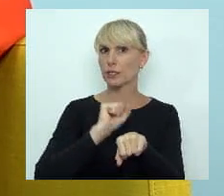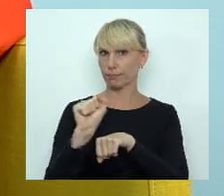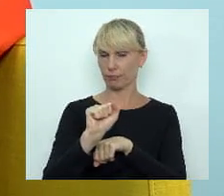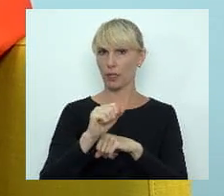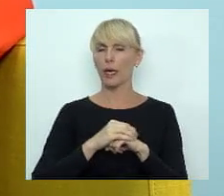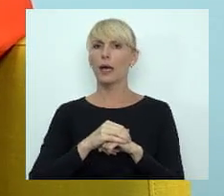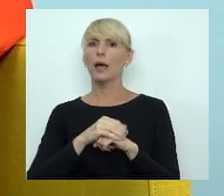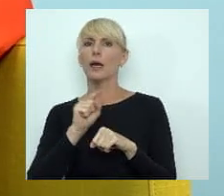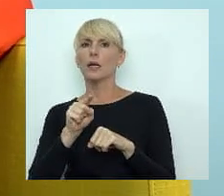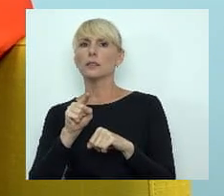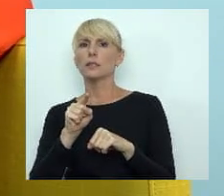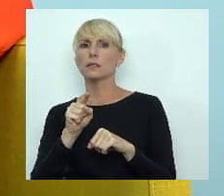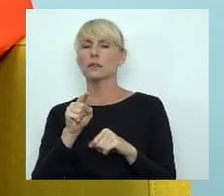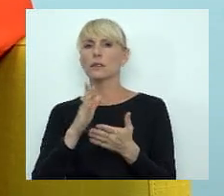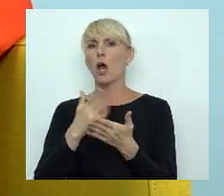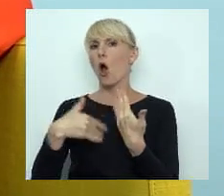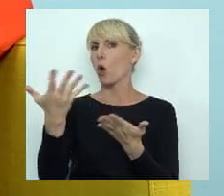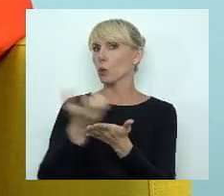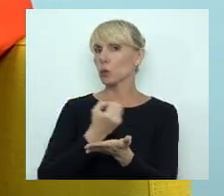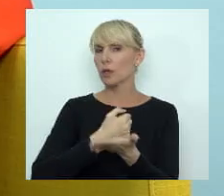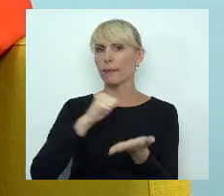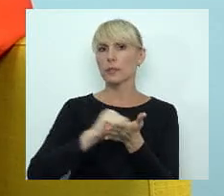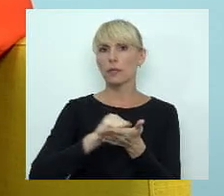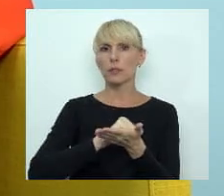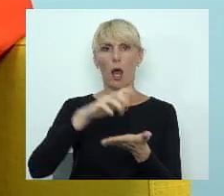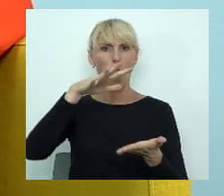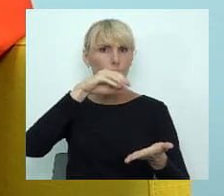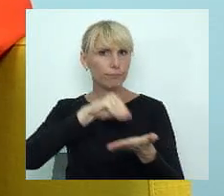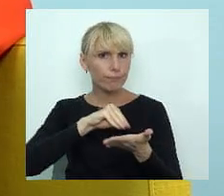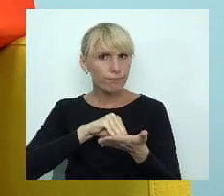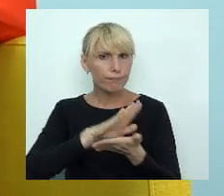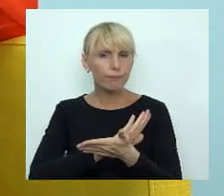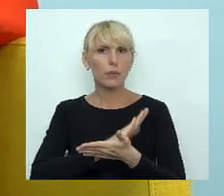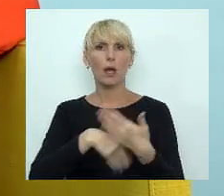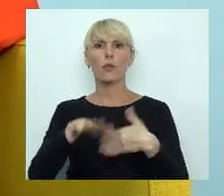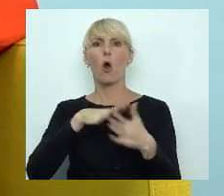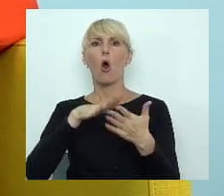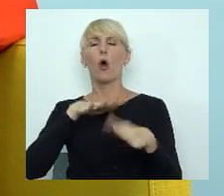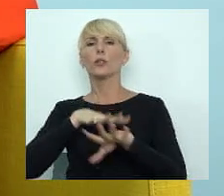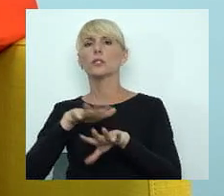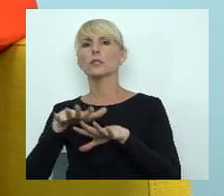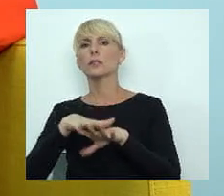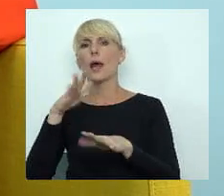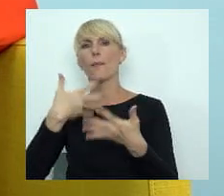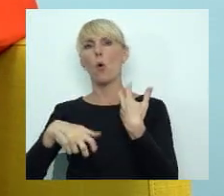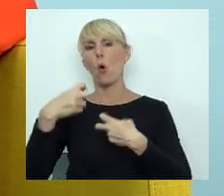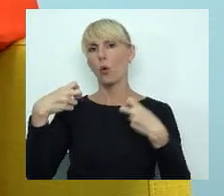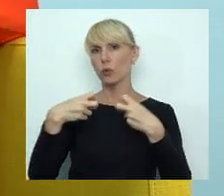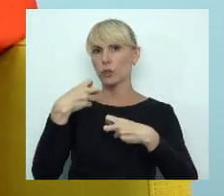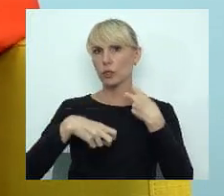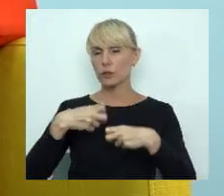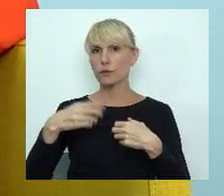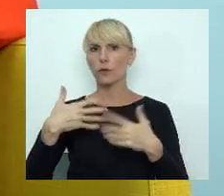nigdy od nikogo nie uzyskamy danych. Nie utrwalimy ich, nie wprowadzimy do systemu informatycznego, nie będziemy prowadzić dokumentacji